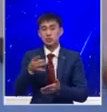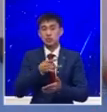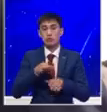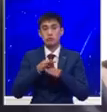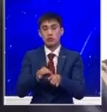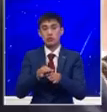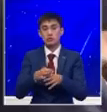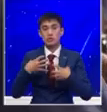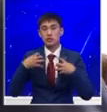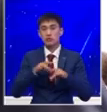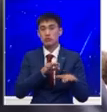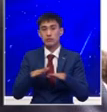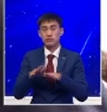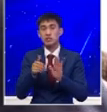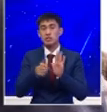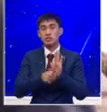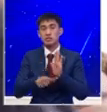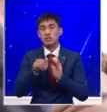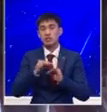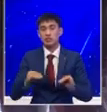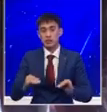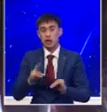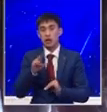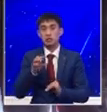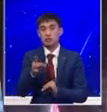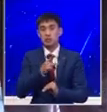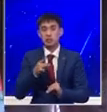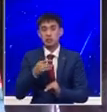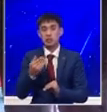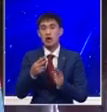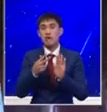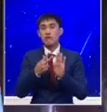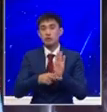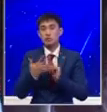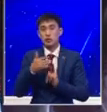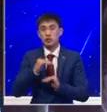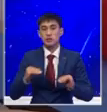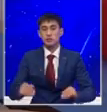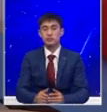проводятся оздоровительные процедуры для 60 детей в карасайском районе для